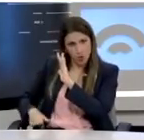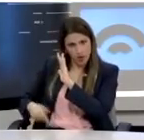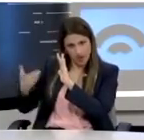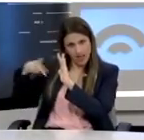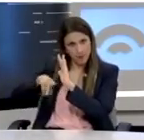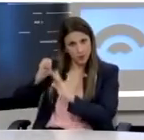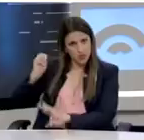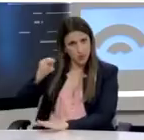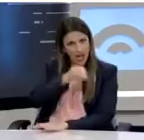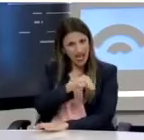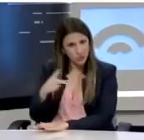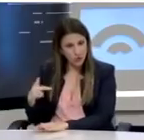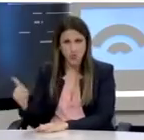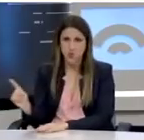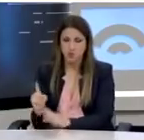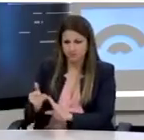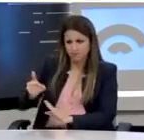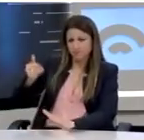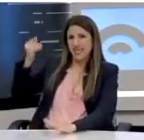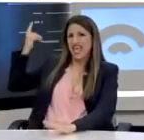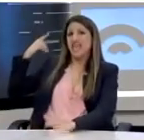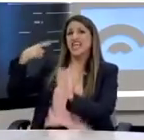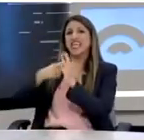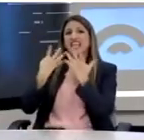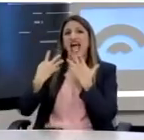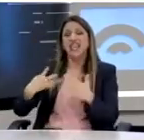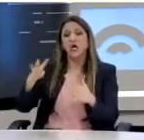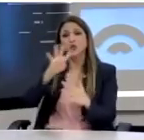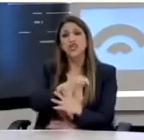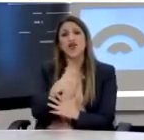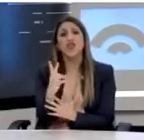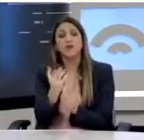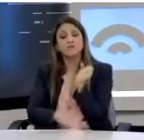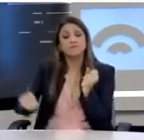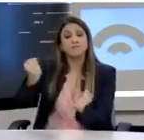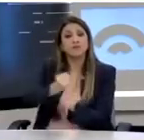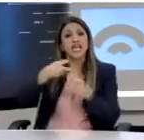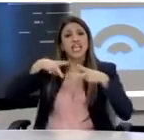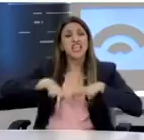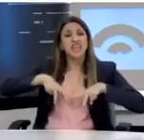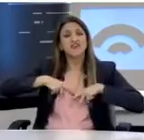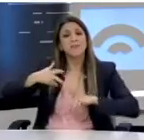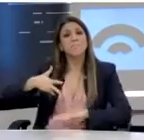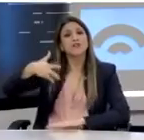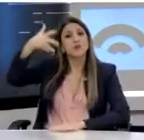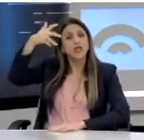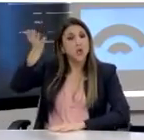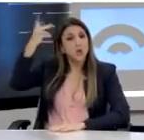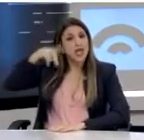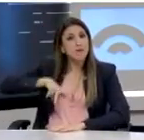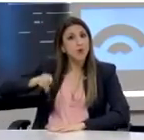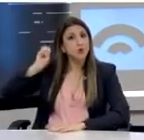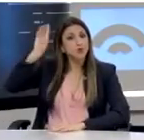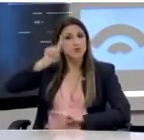Κοτζιά, ήταν το 1992 επί κυβερνήσεως Κωνσταντίνου Μητσοτάκη με Υπουργό Εξωτερικών τον κύριο